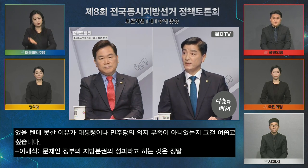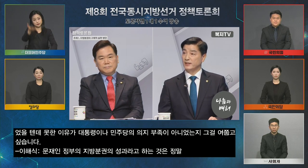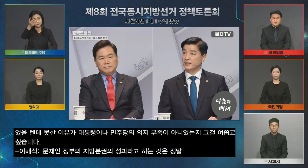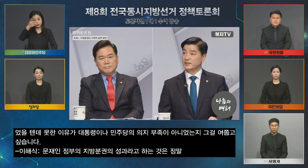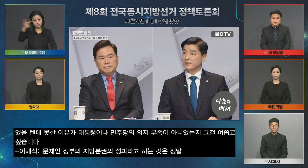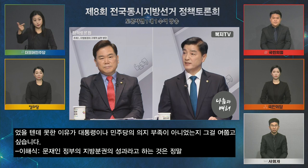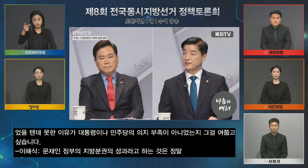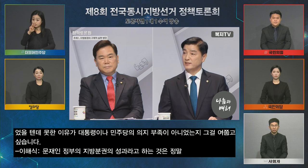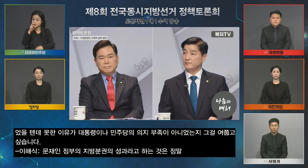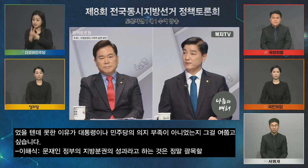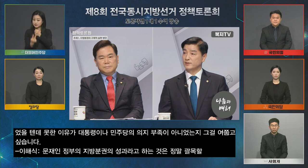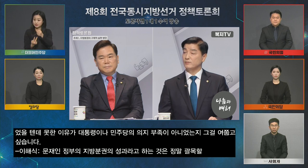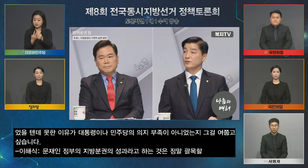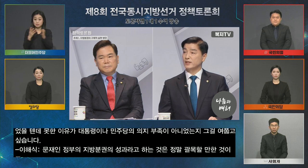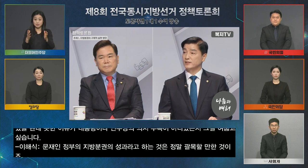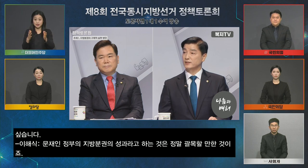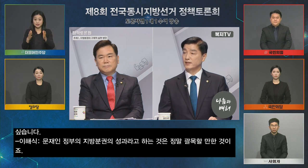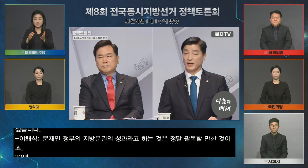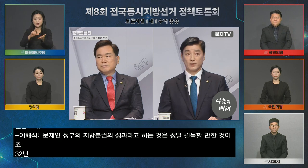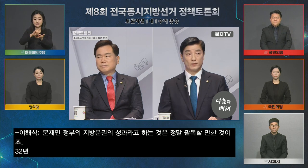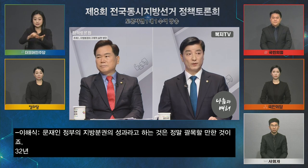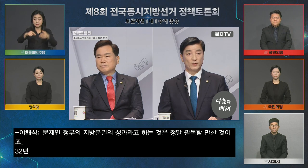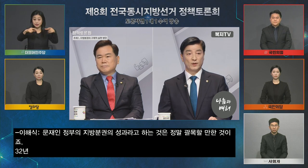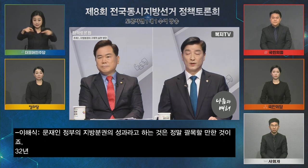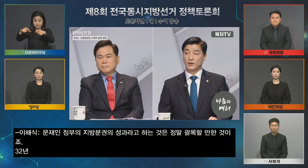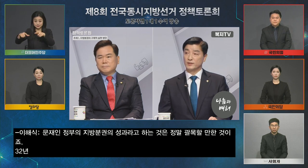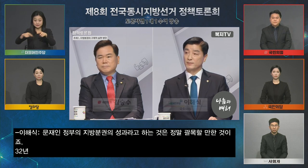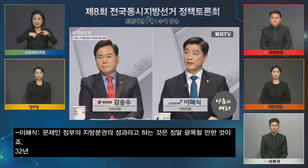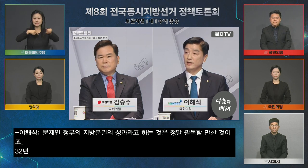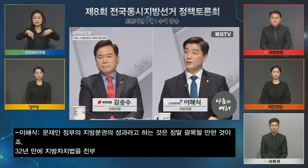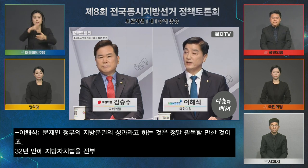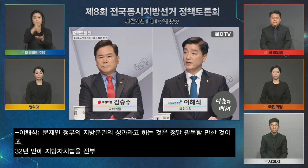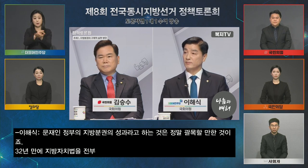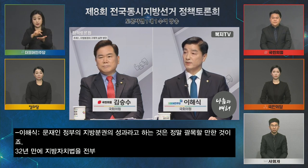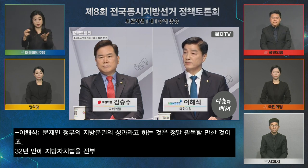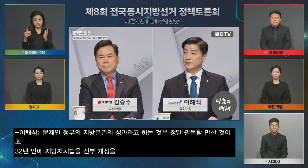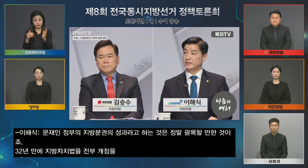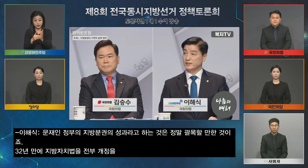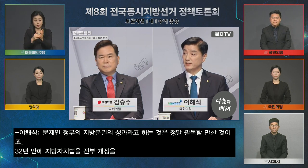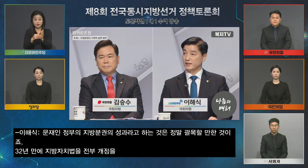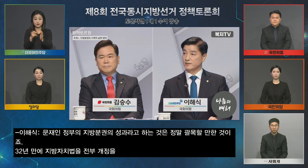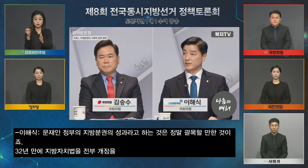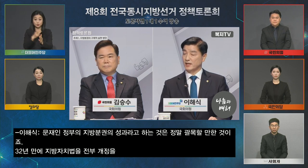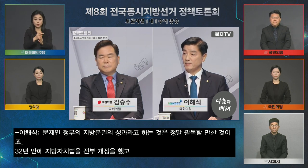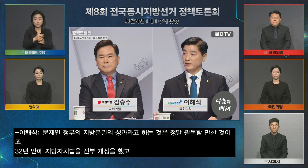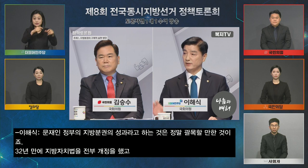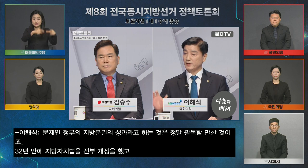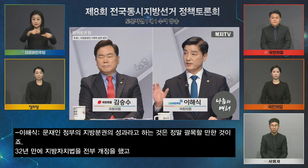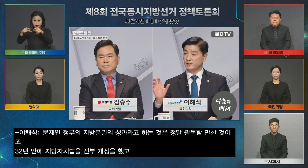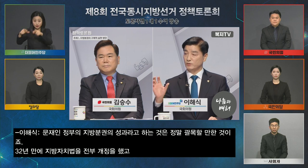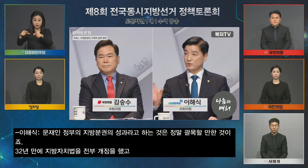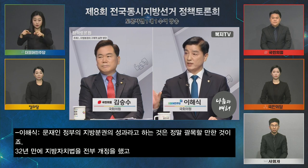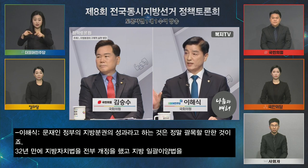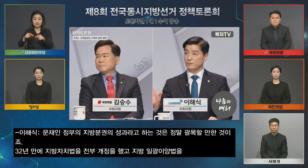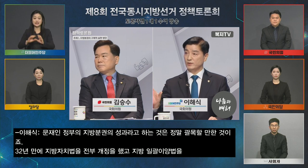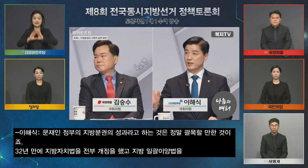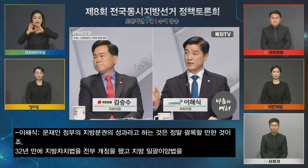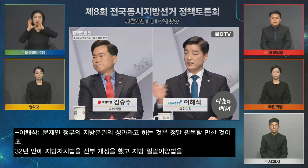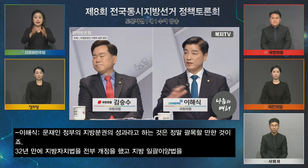32년 만에 지방자치법을 전부 개정을 했고 지방일괄이왕법을 제정을 했습니다. 400여 개의